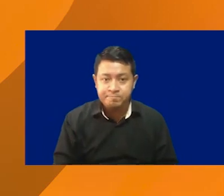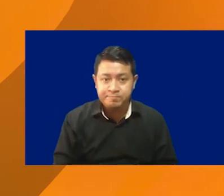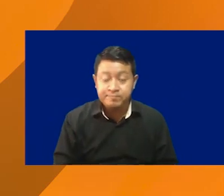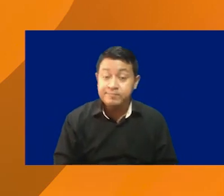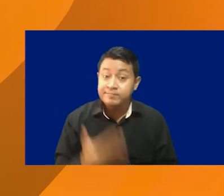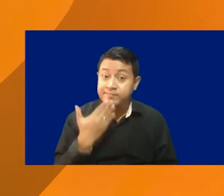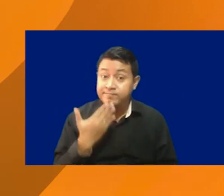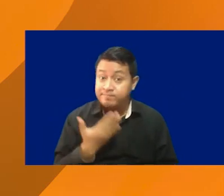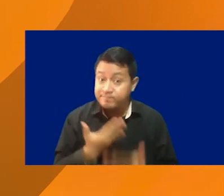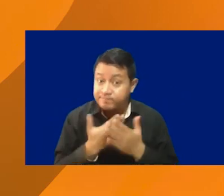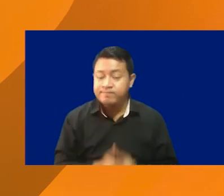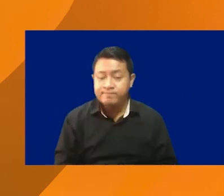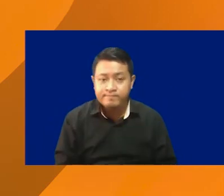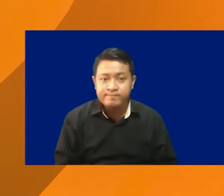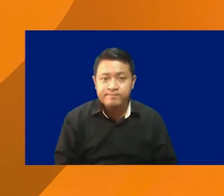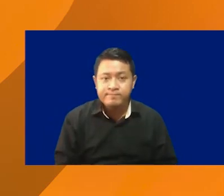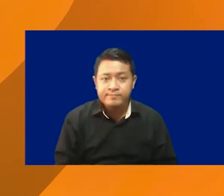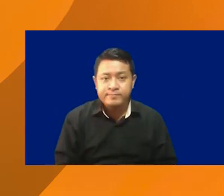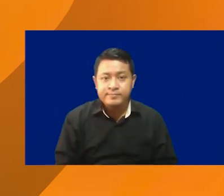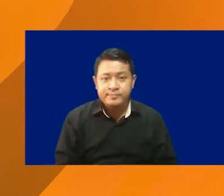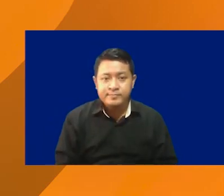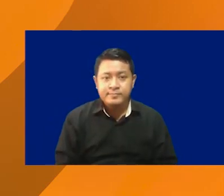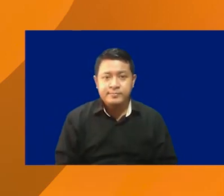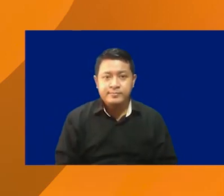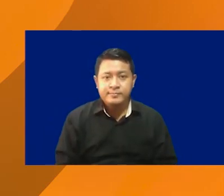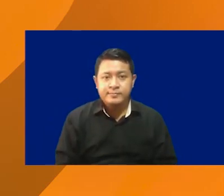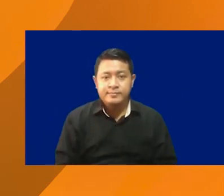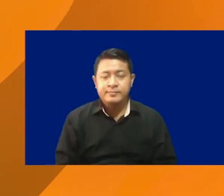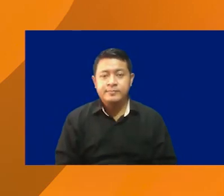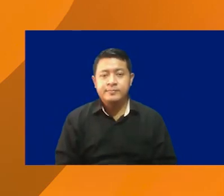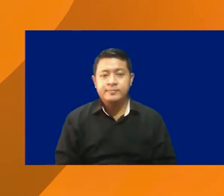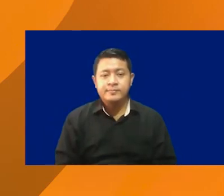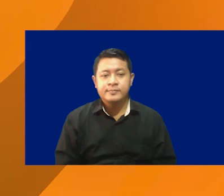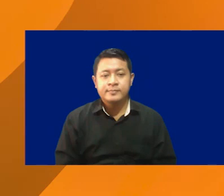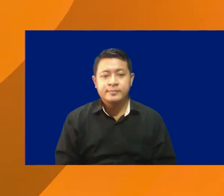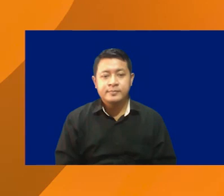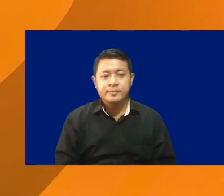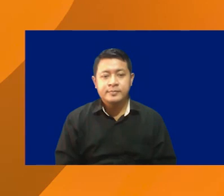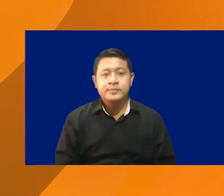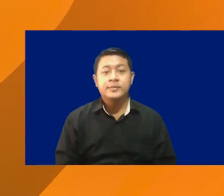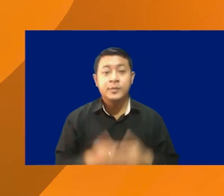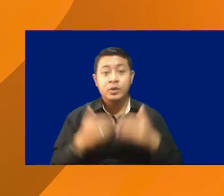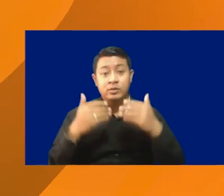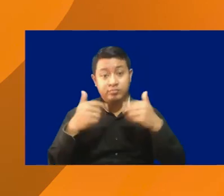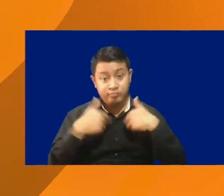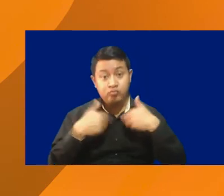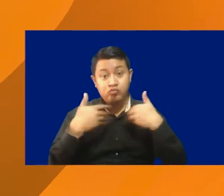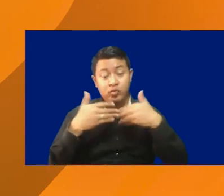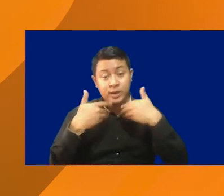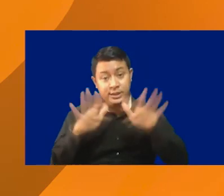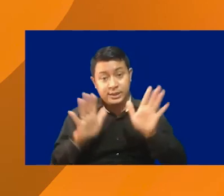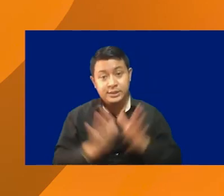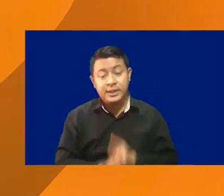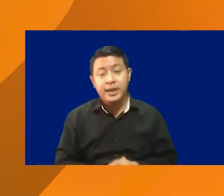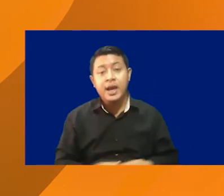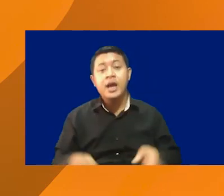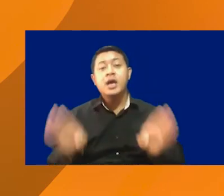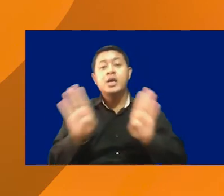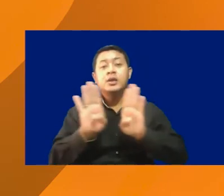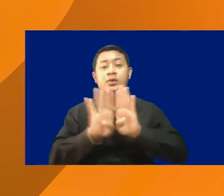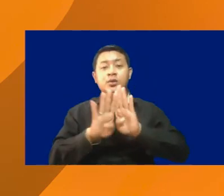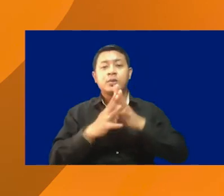Ya, sekarang kita sudah selesai, kita tutup dengan doa.